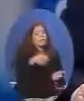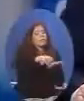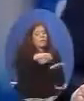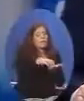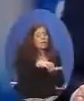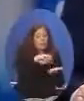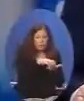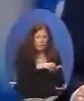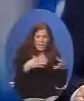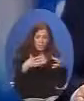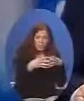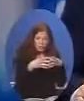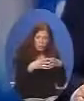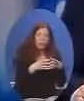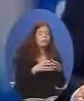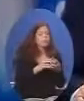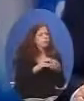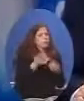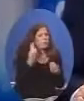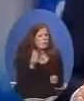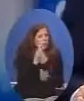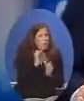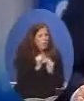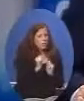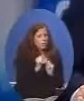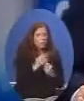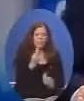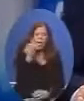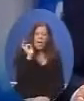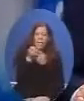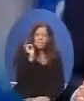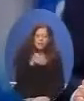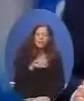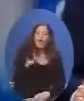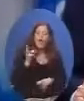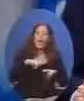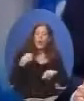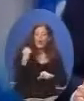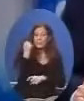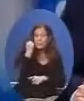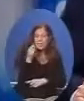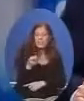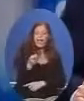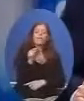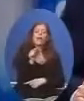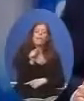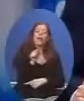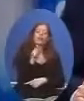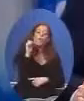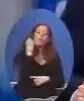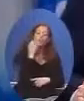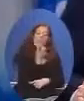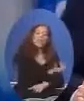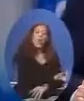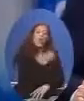באתרים, ברשתות החברתיות, מופיעים דברים מאוד קשים. הייתי אומר דברי הכפשה ונאצה על עובדים סוציאליים, על כך שהם